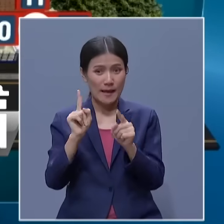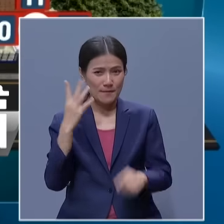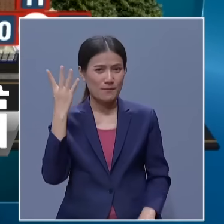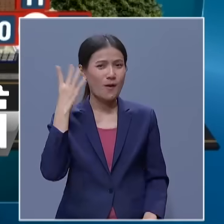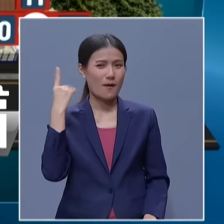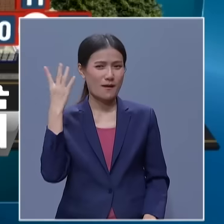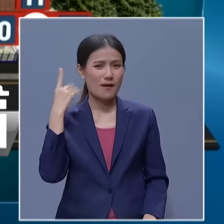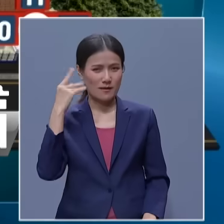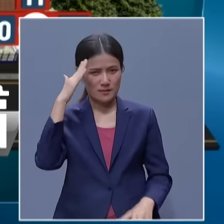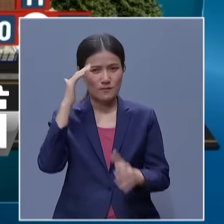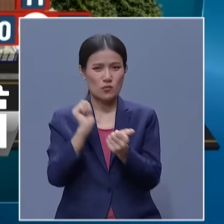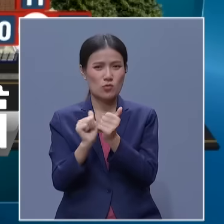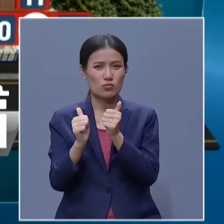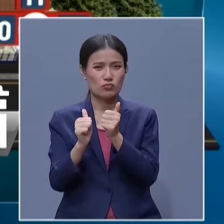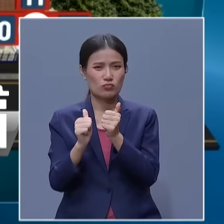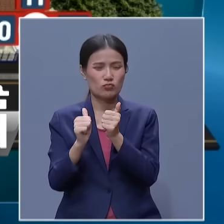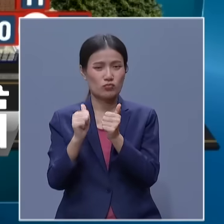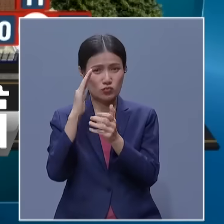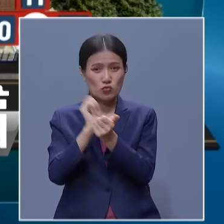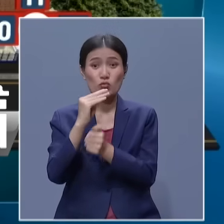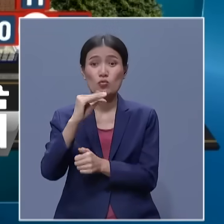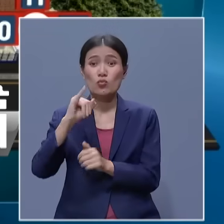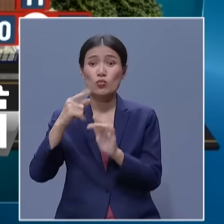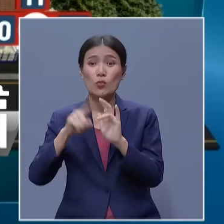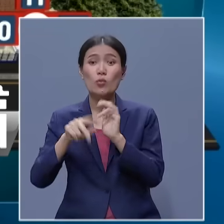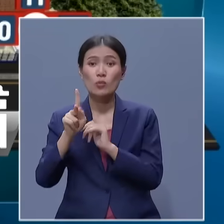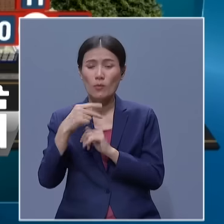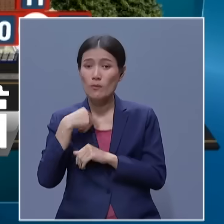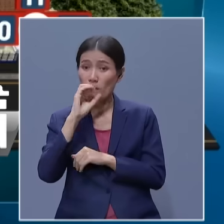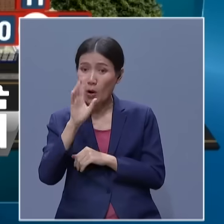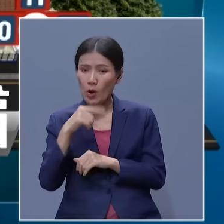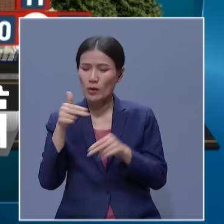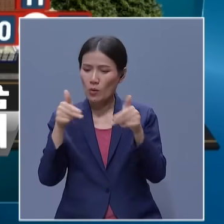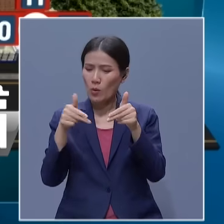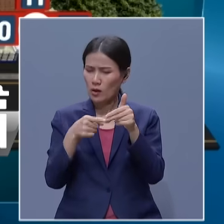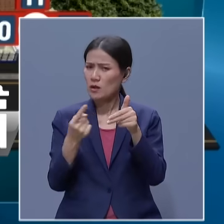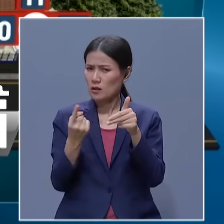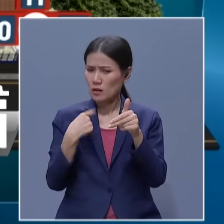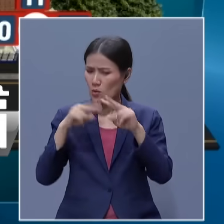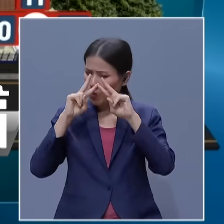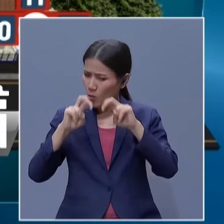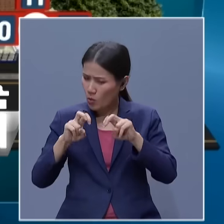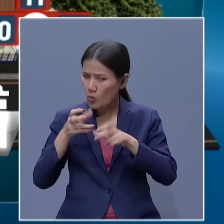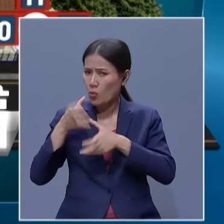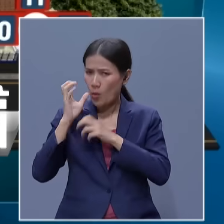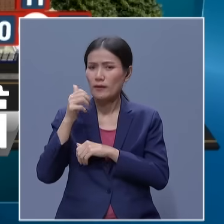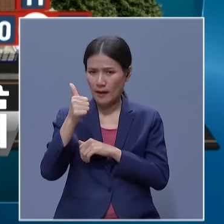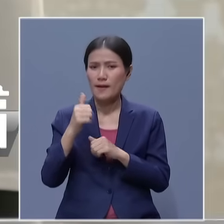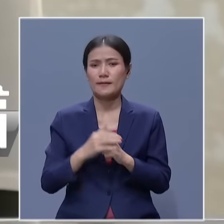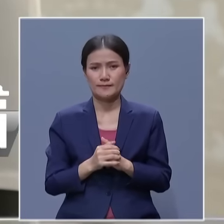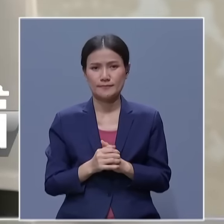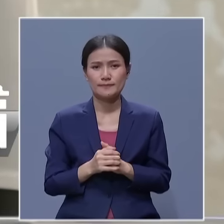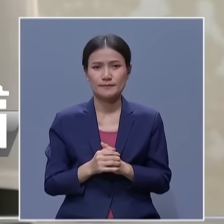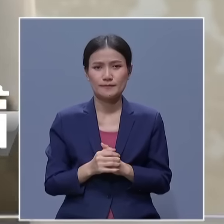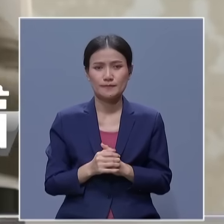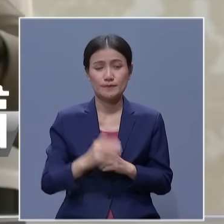องโจ๊กยืนยันว่าสามารถกู้ได้แล้วและเห็นภาพเหตุการณ์ชัดเจนว่าใครทำอะไรยังไงบ้างเนี่ยนะครับท่านผู้ชมครับพลตำรวจเอกสุรเชษฐ์หัก